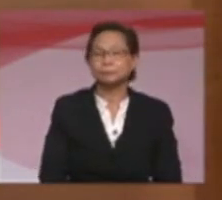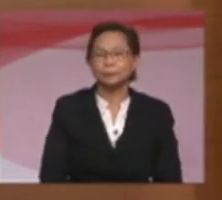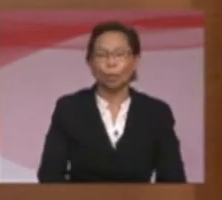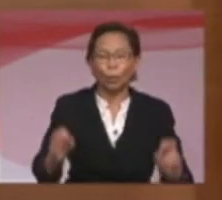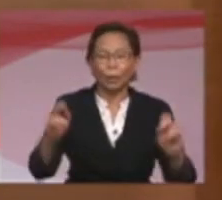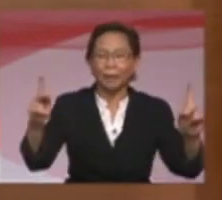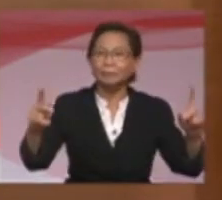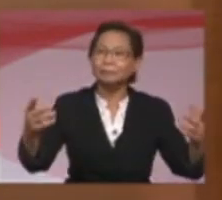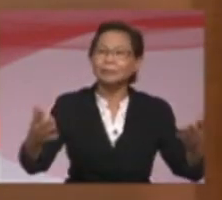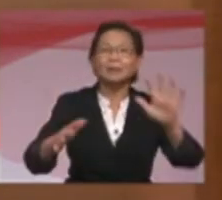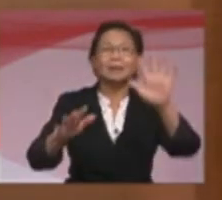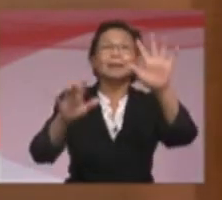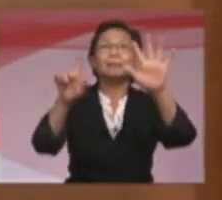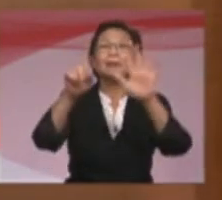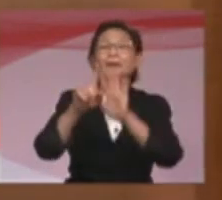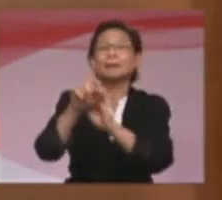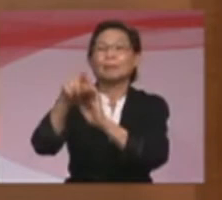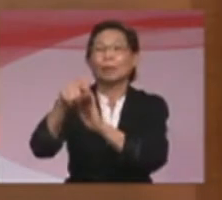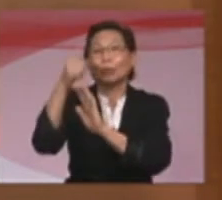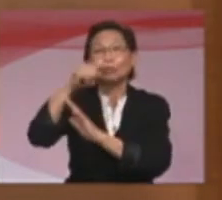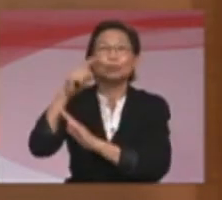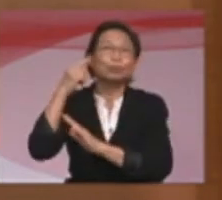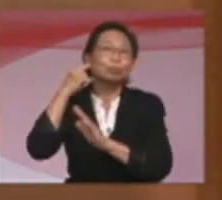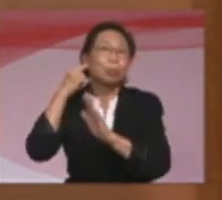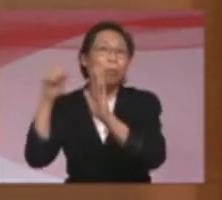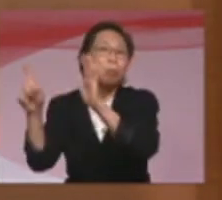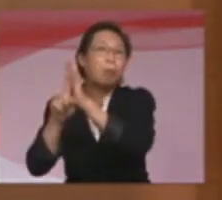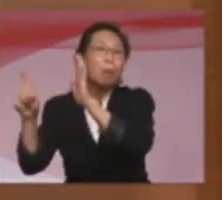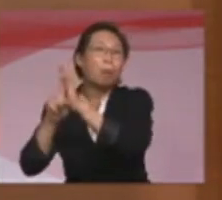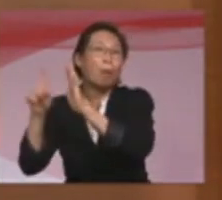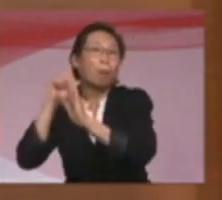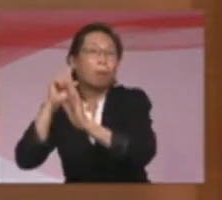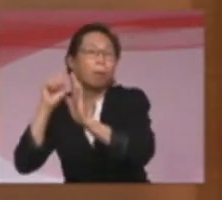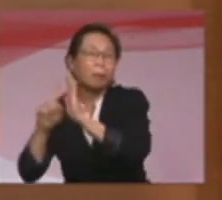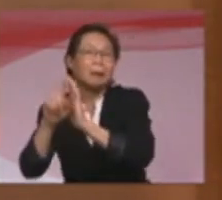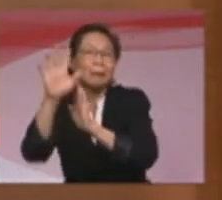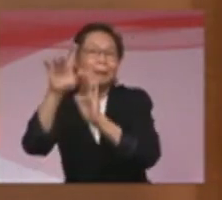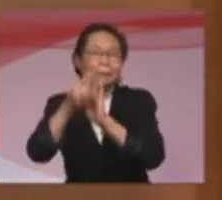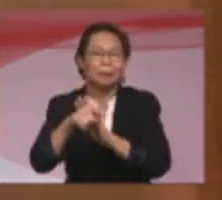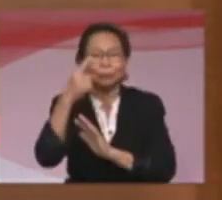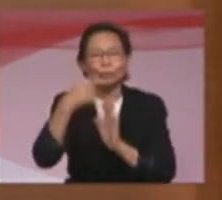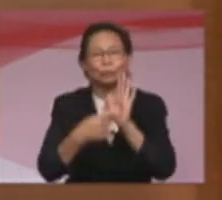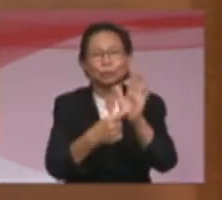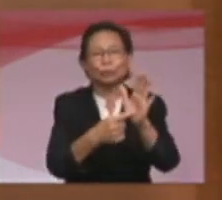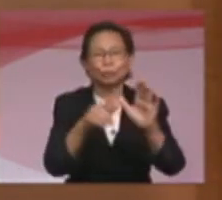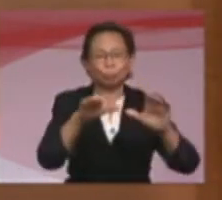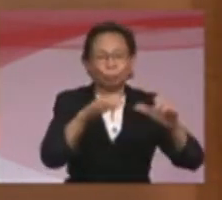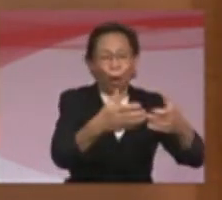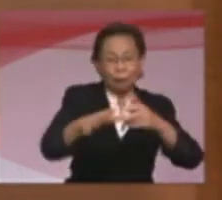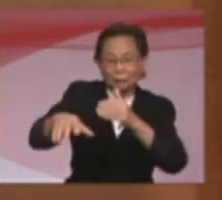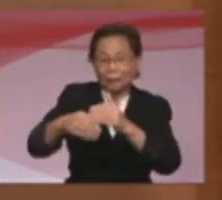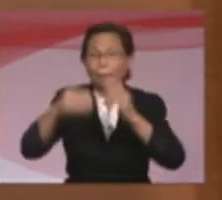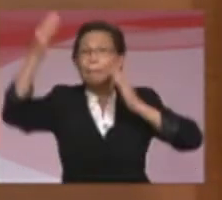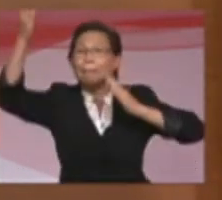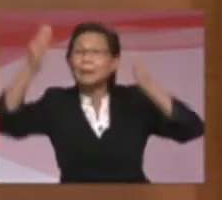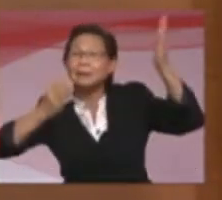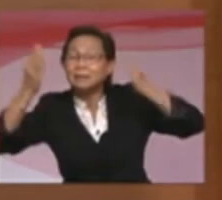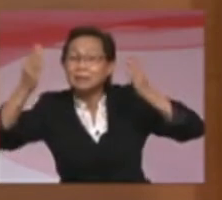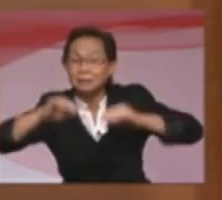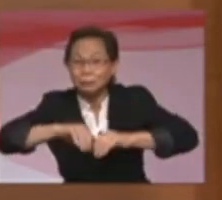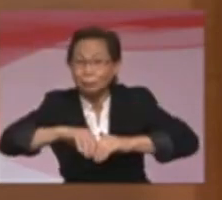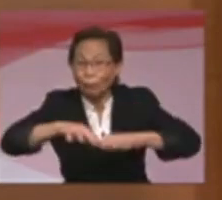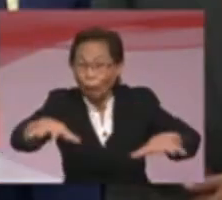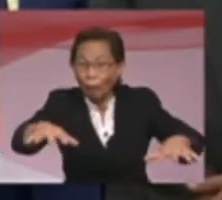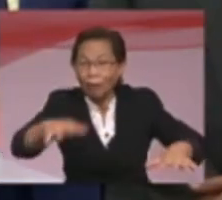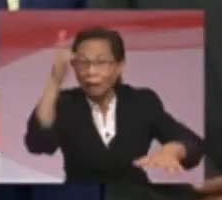Okey, silakan 5 minit lagi untuk bunyi loceng. Baik Datuk, memperlihatkan pertambahan kluster jangkitan di negara, apakah